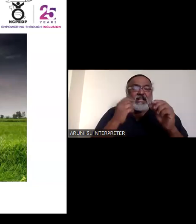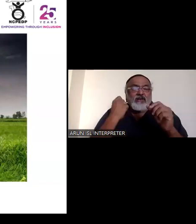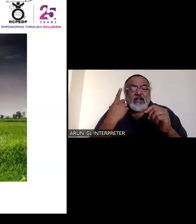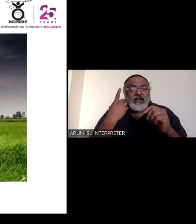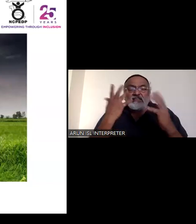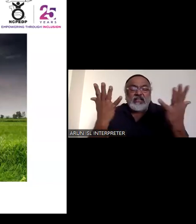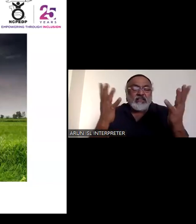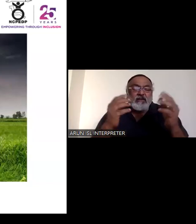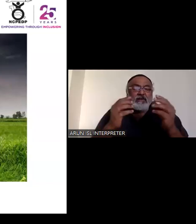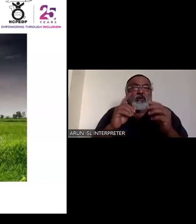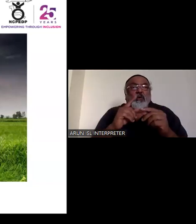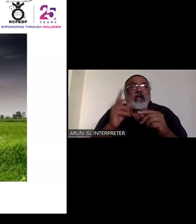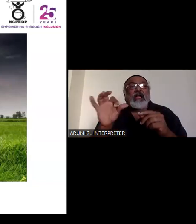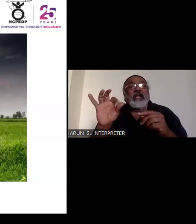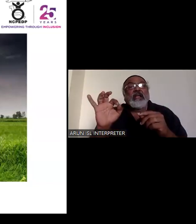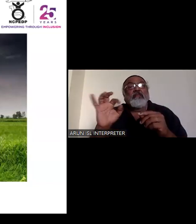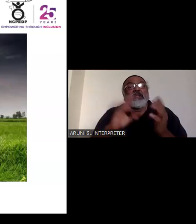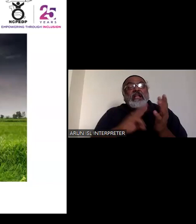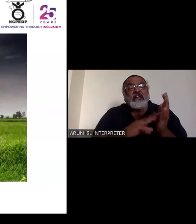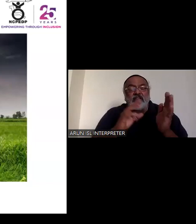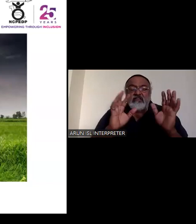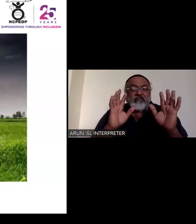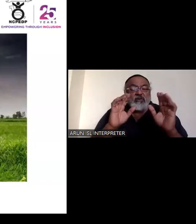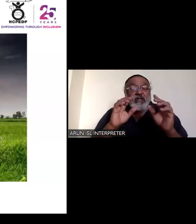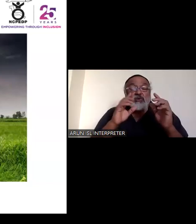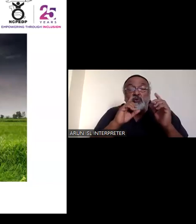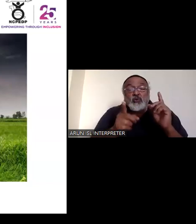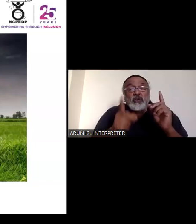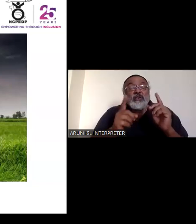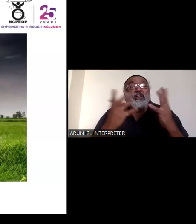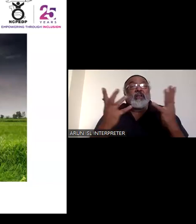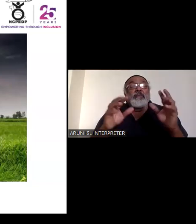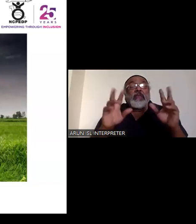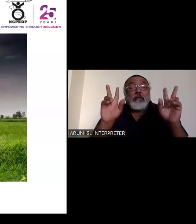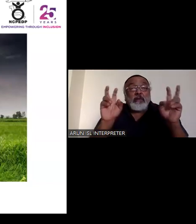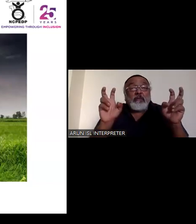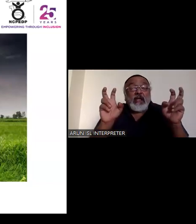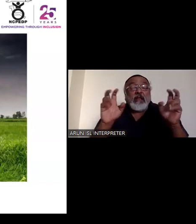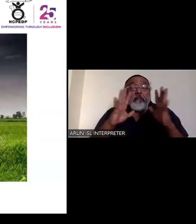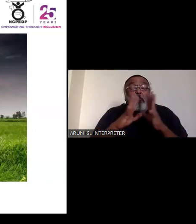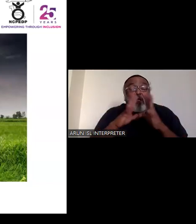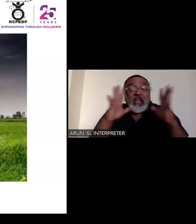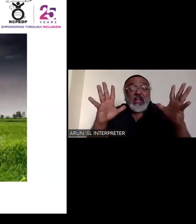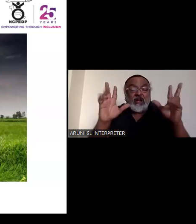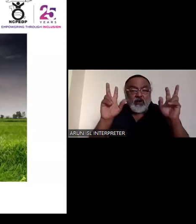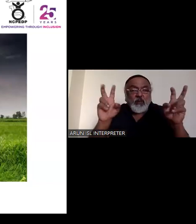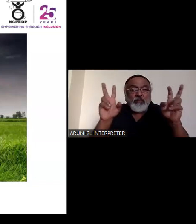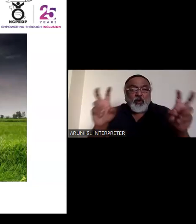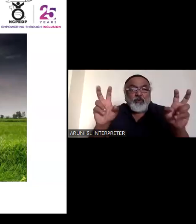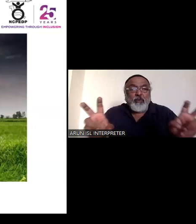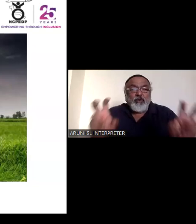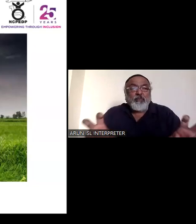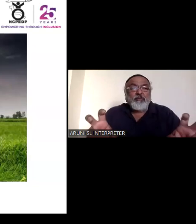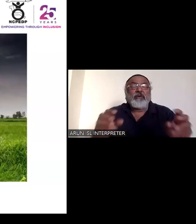सकते हैं डेढ़ घंटे में लाइवलीहुड, तो इसलिए जरूरी यह है कि मुख्य आधार रूप पर जो जानकारी है वह